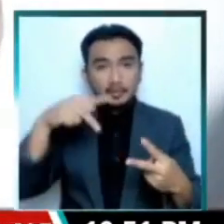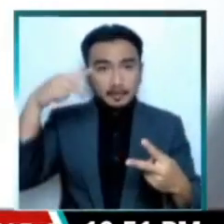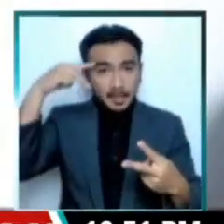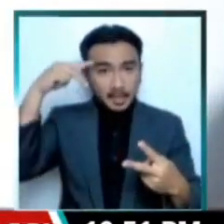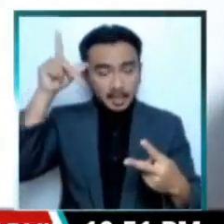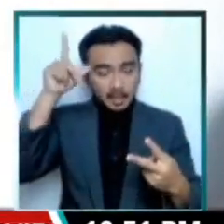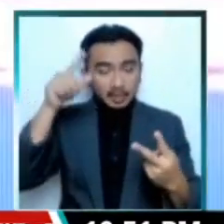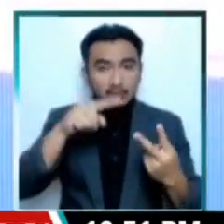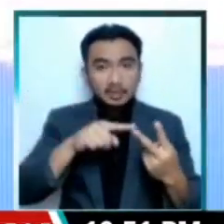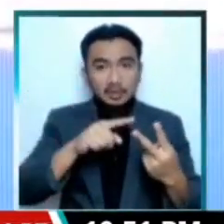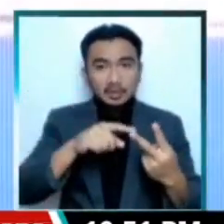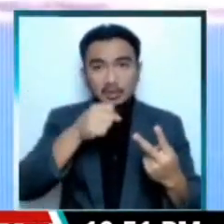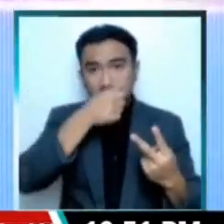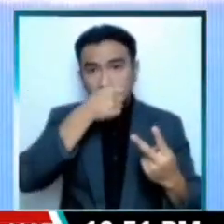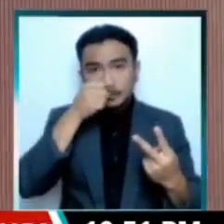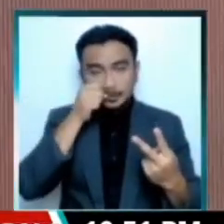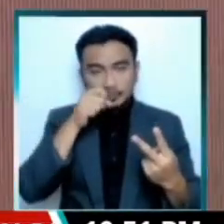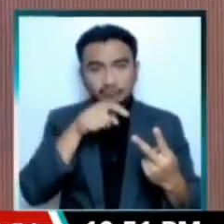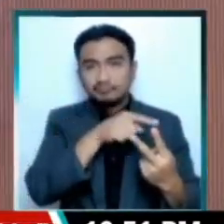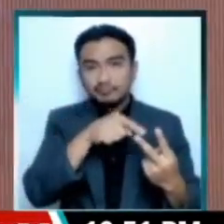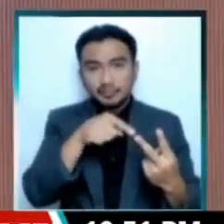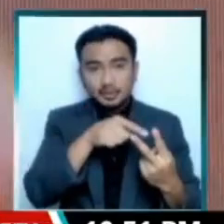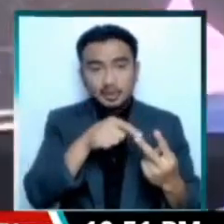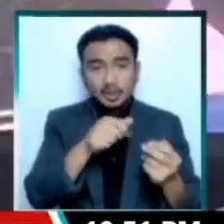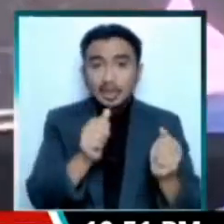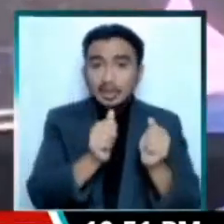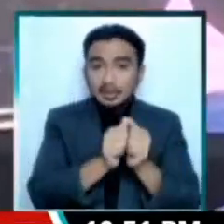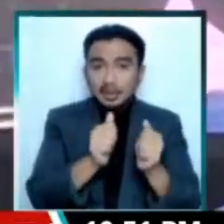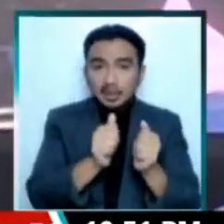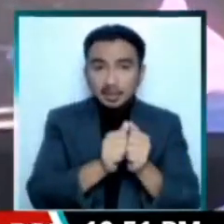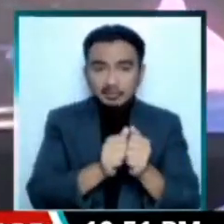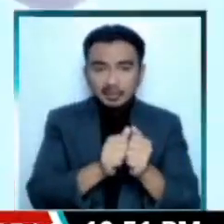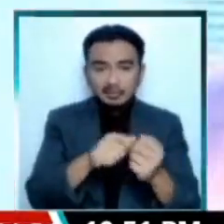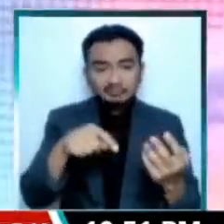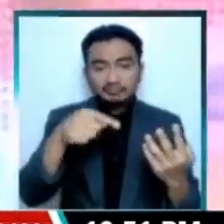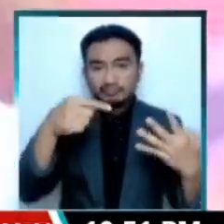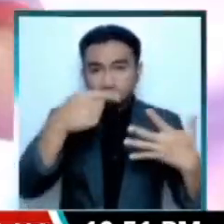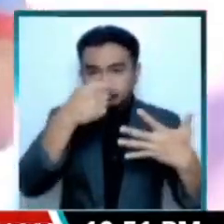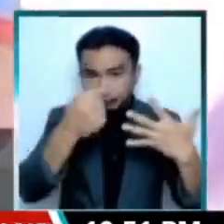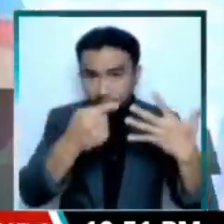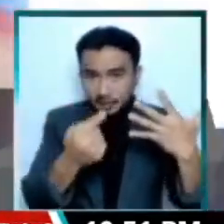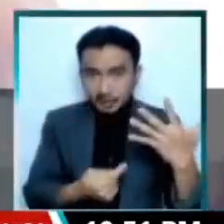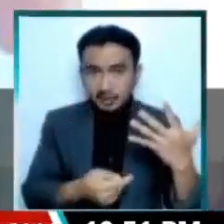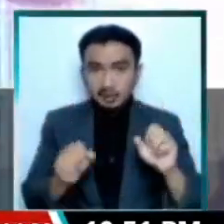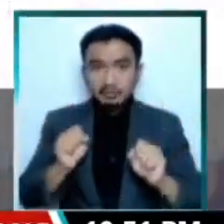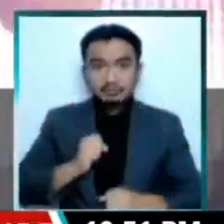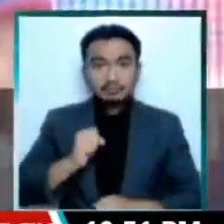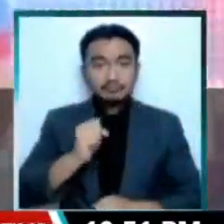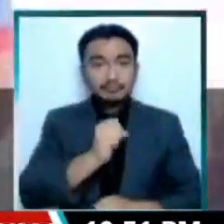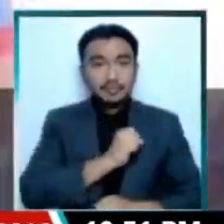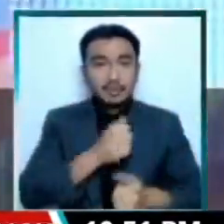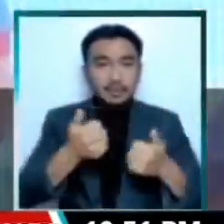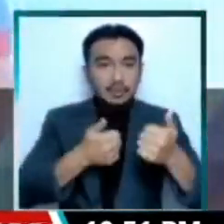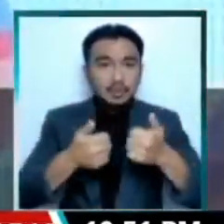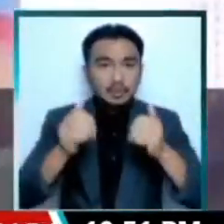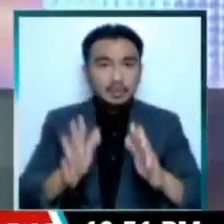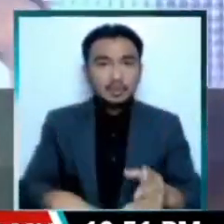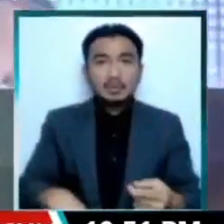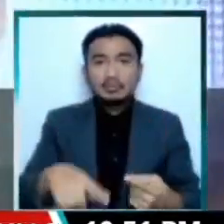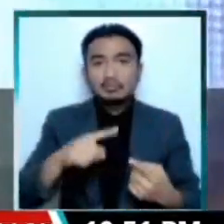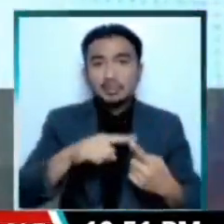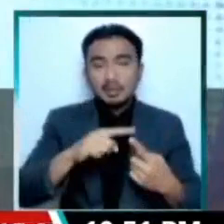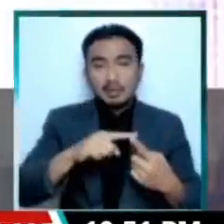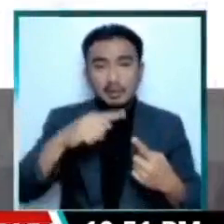Soto III. Kasama nila sa rally ang kanilang senatorial candidates. Binigyang diin ni Senator Lacson na kung papalarin sa